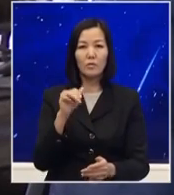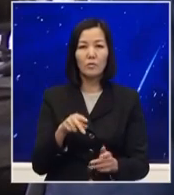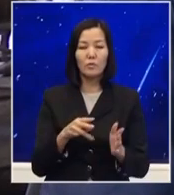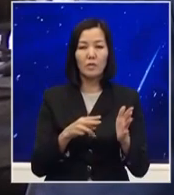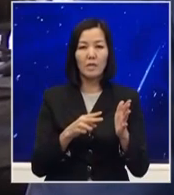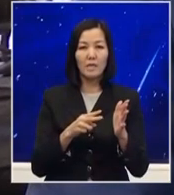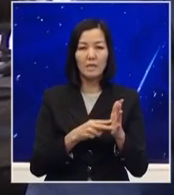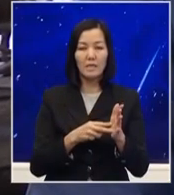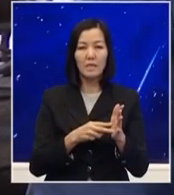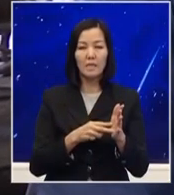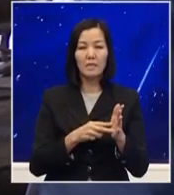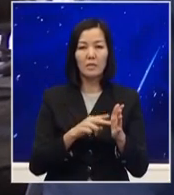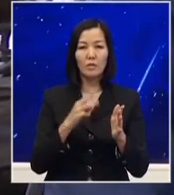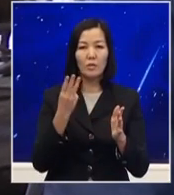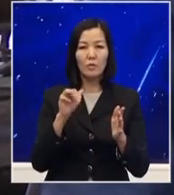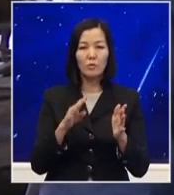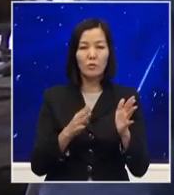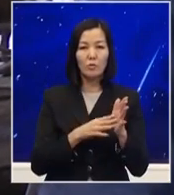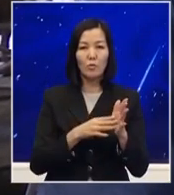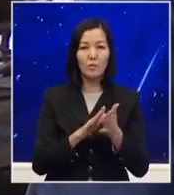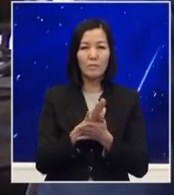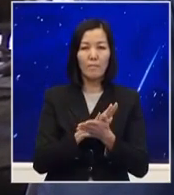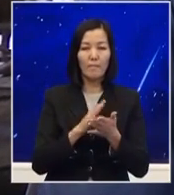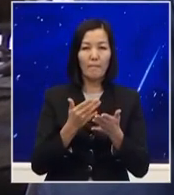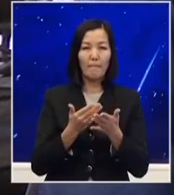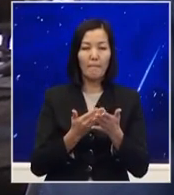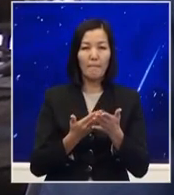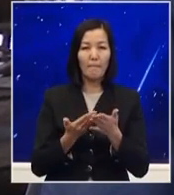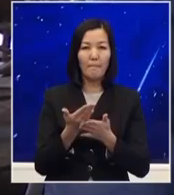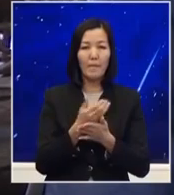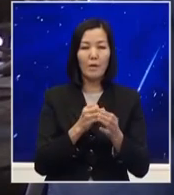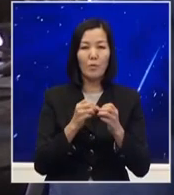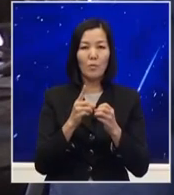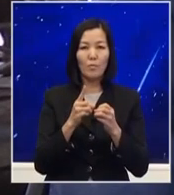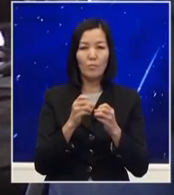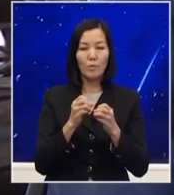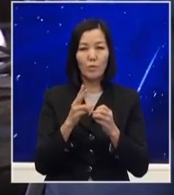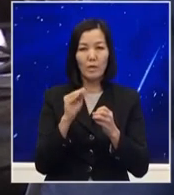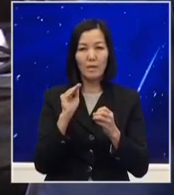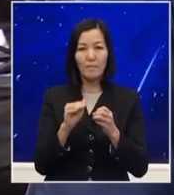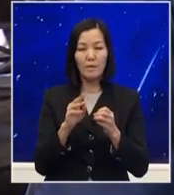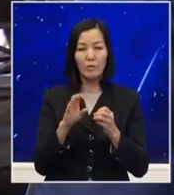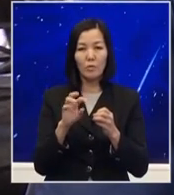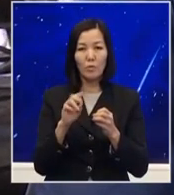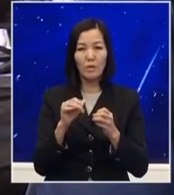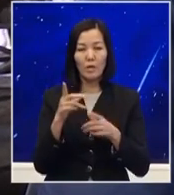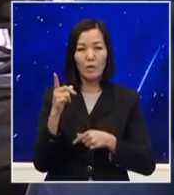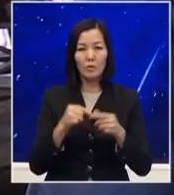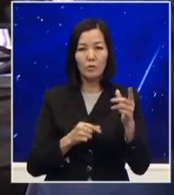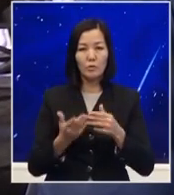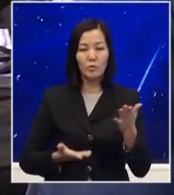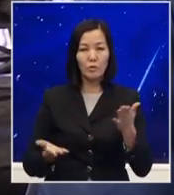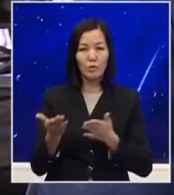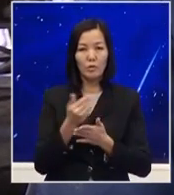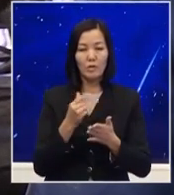болып тұр. Күніне сол 12-11 тонна сүт шығады. Бұл